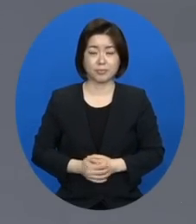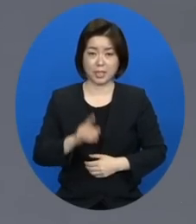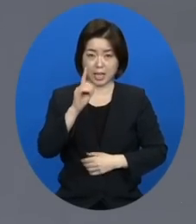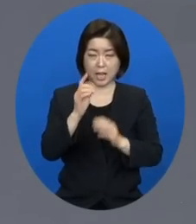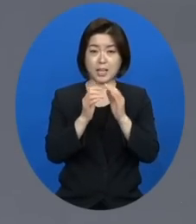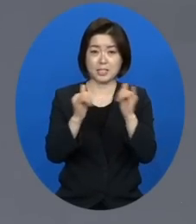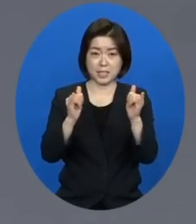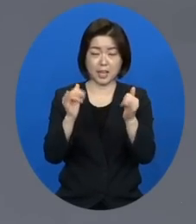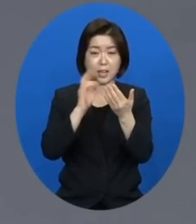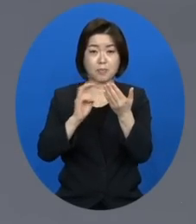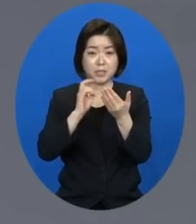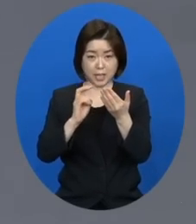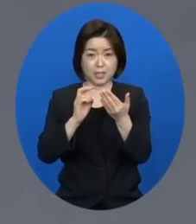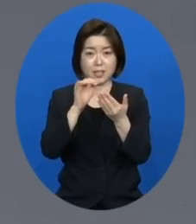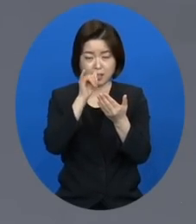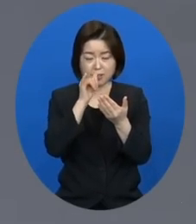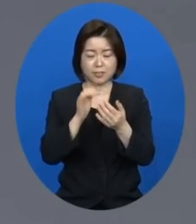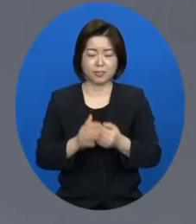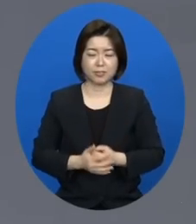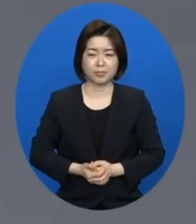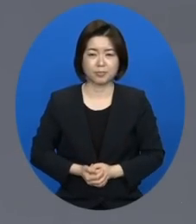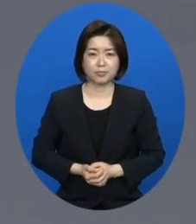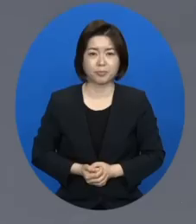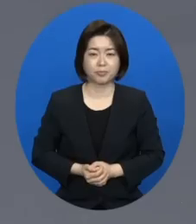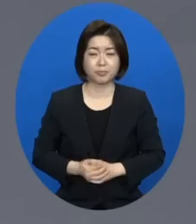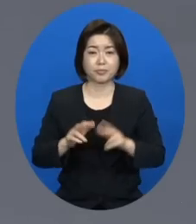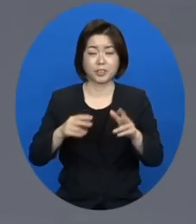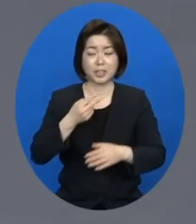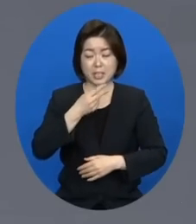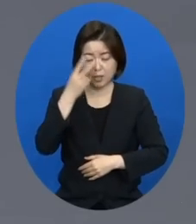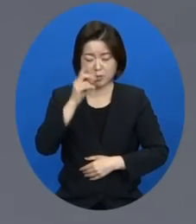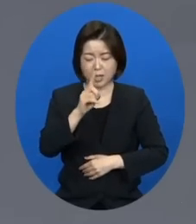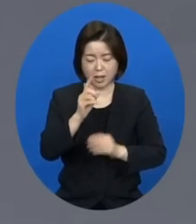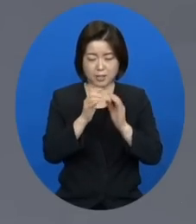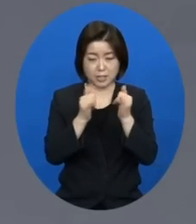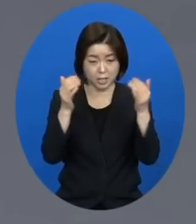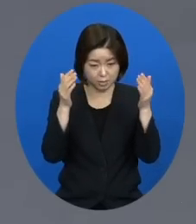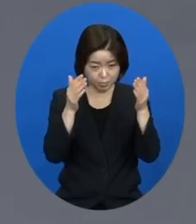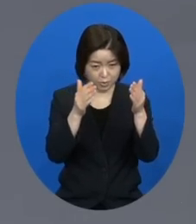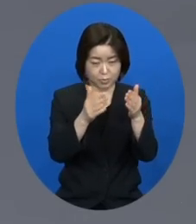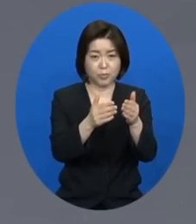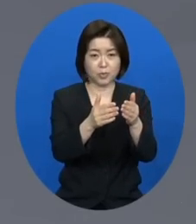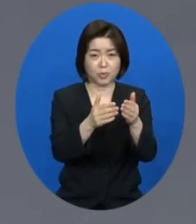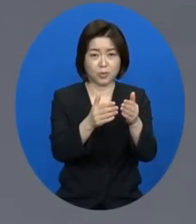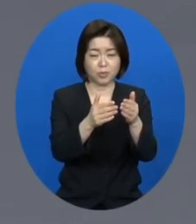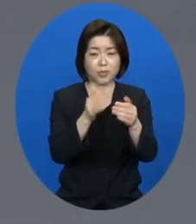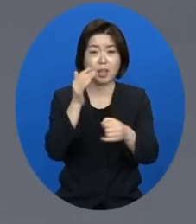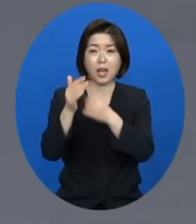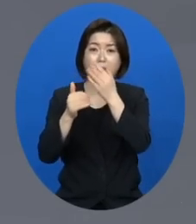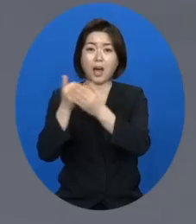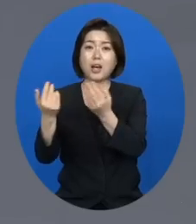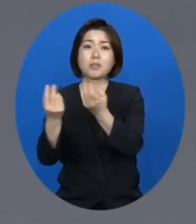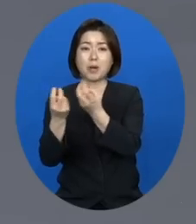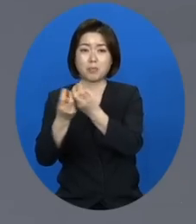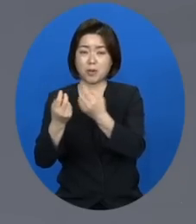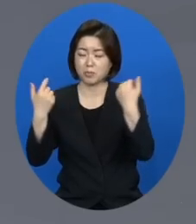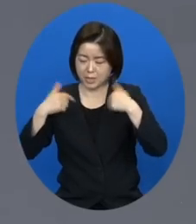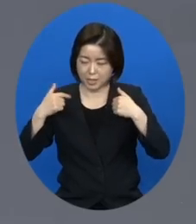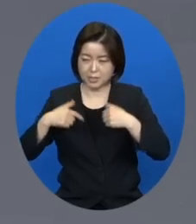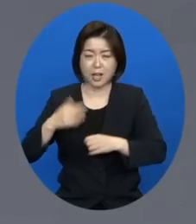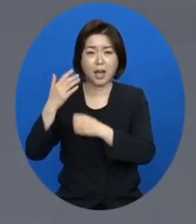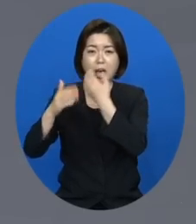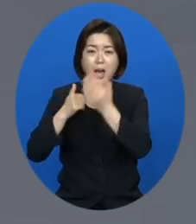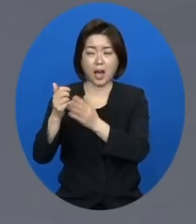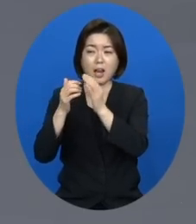사람이라는 찬양 아실 겁니다. 지금 요셉의 한 사람을 우리는 주목하고 있어요. 하나님의 방법은 언제나